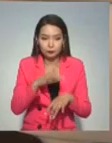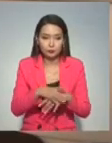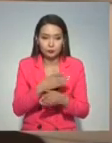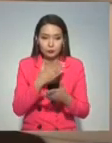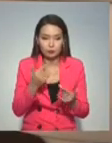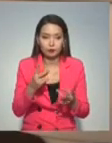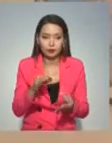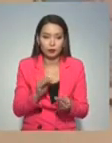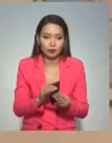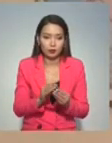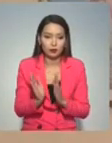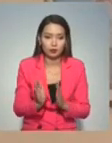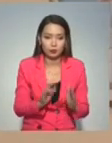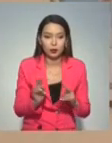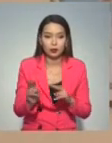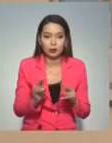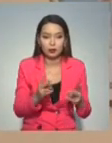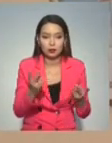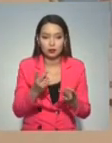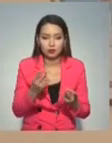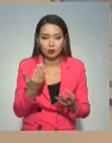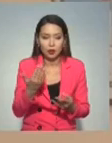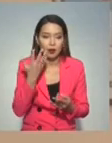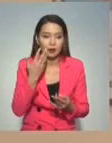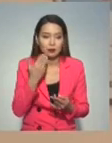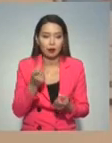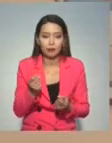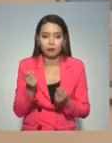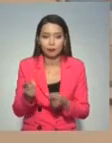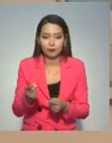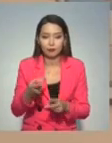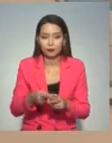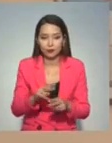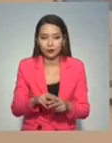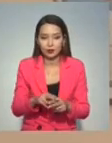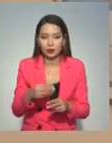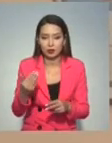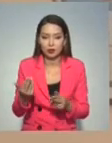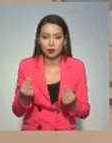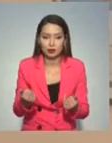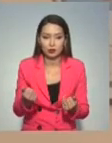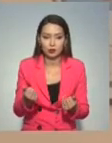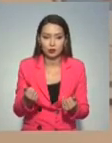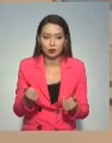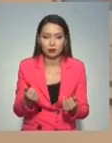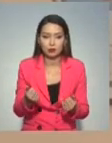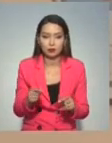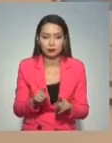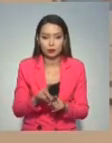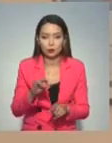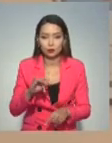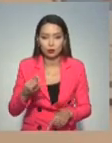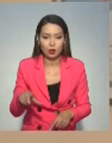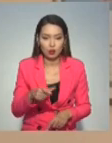ана коллектордың ішінде ол бар. Суларын сыртқа шығарған кезде жаңағы коллектор алқалы әрине жаңағы Нұра өзенінің ластануы да